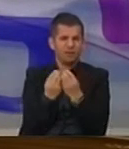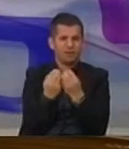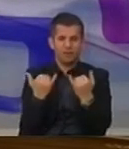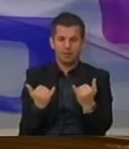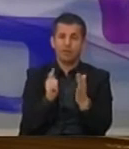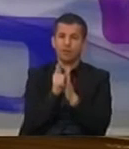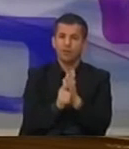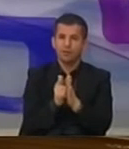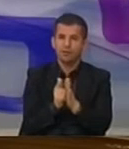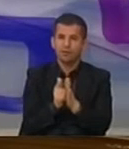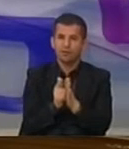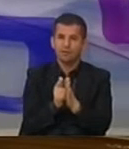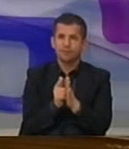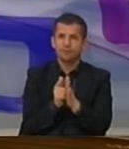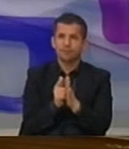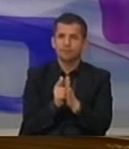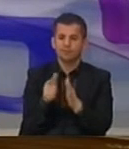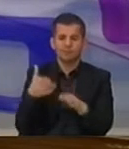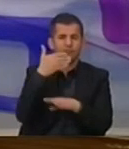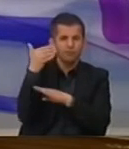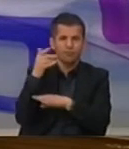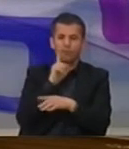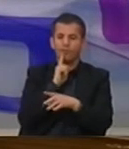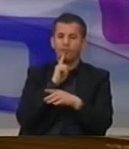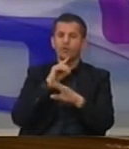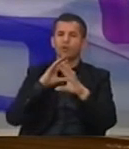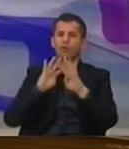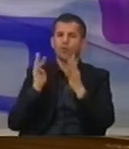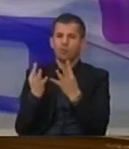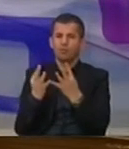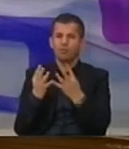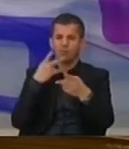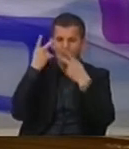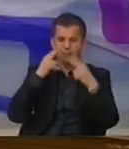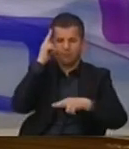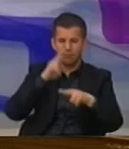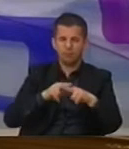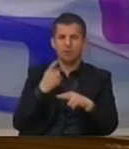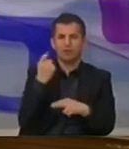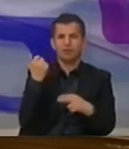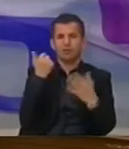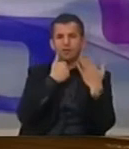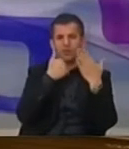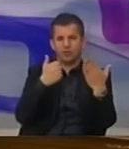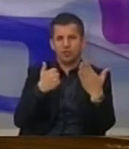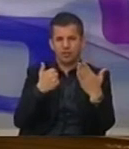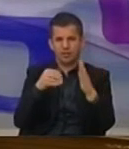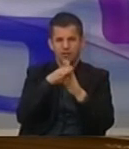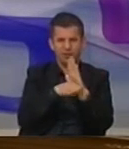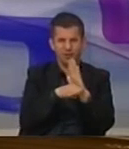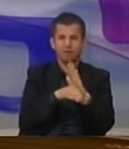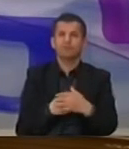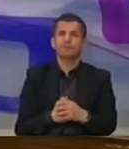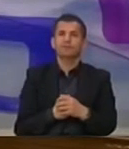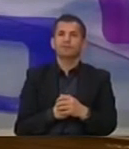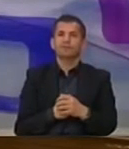kohe Agjencioni i Standardizimit nëpërmjet komiteteve teknike ka miratuar 166 standarde. Ne